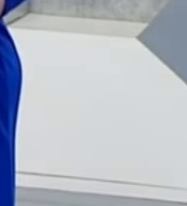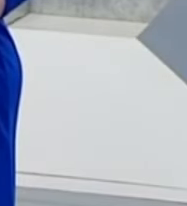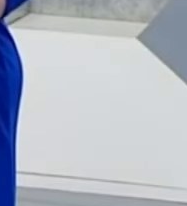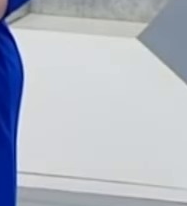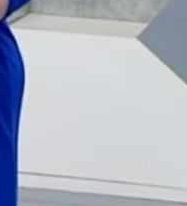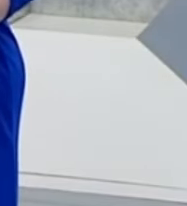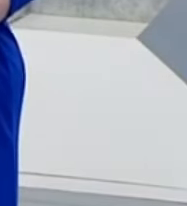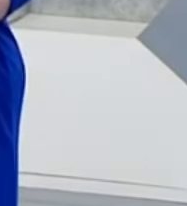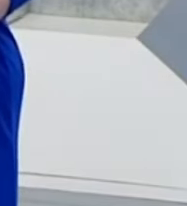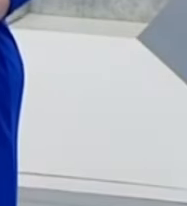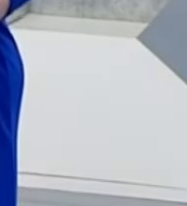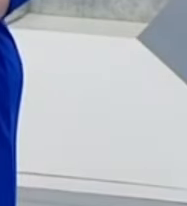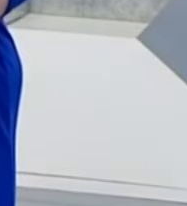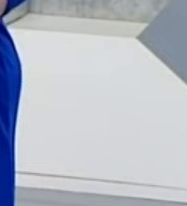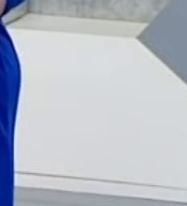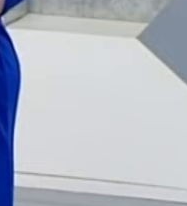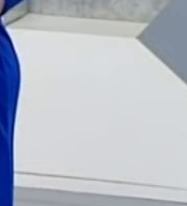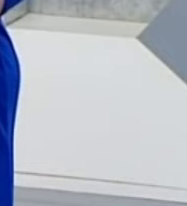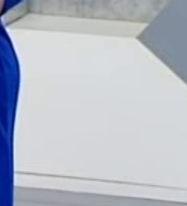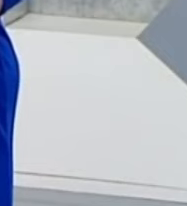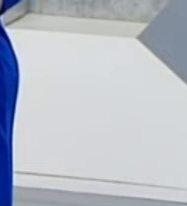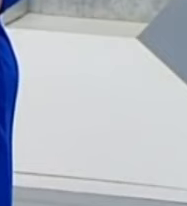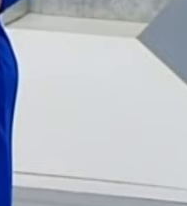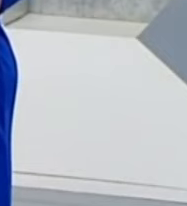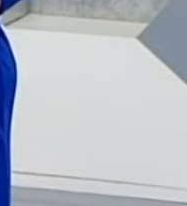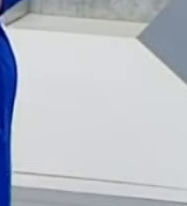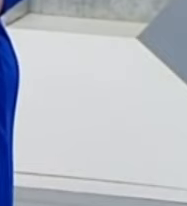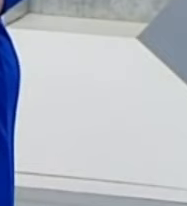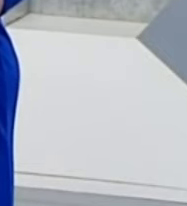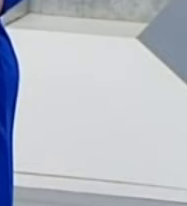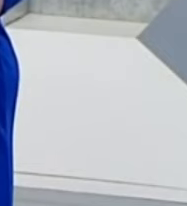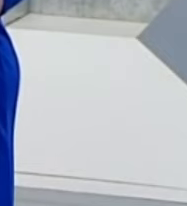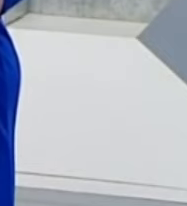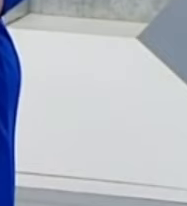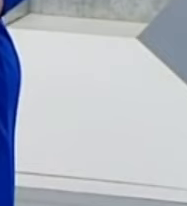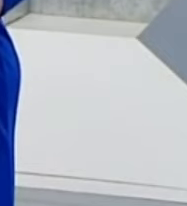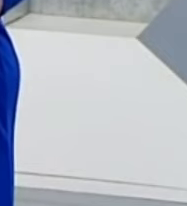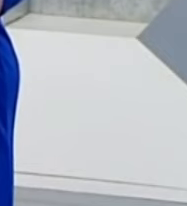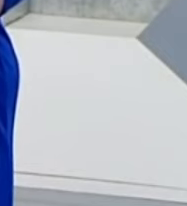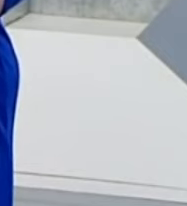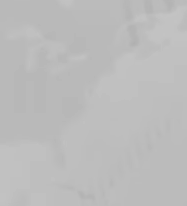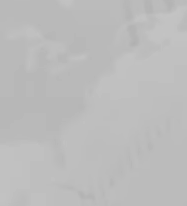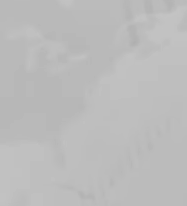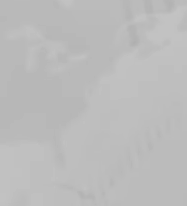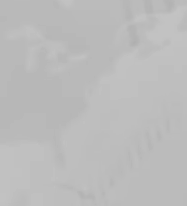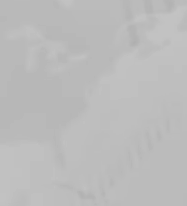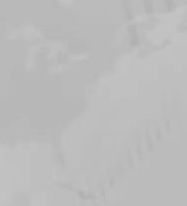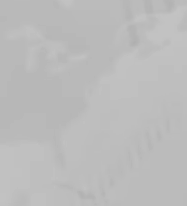GMA Pinoy TV at sa www.gmanews.tv.